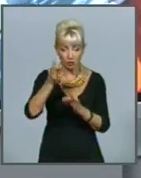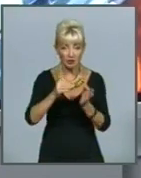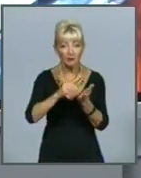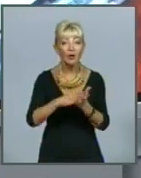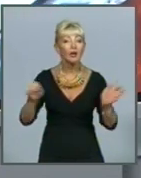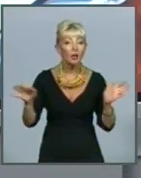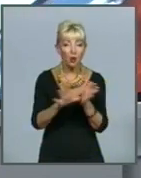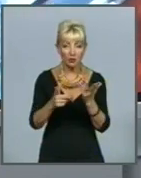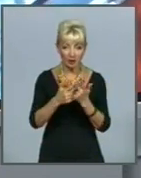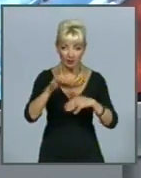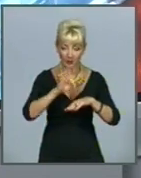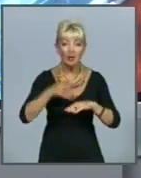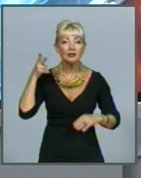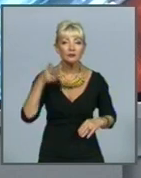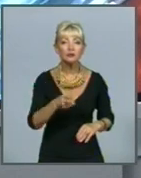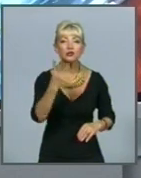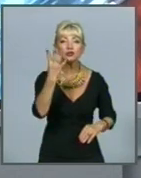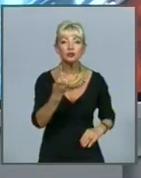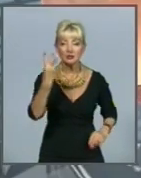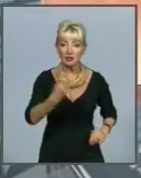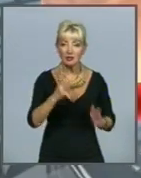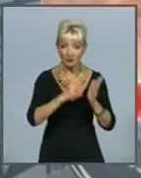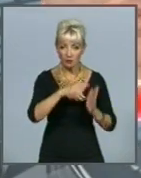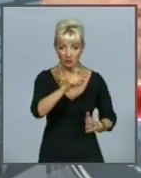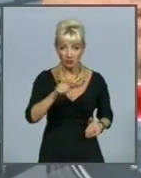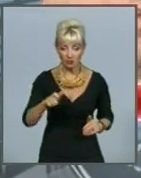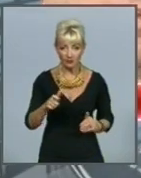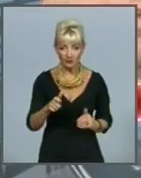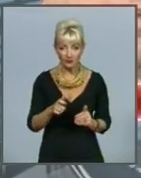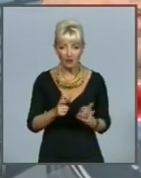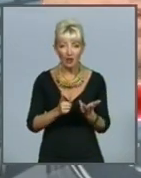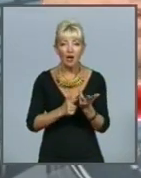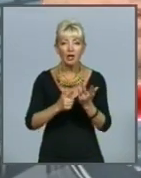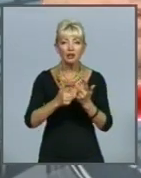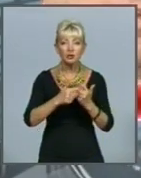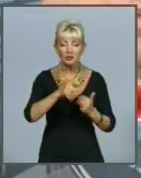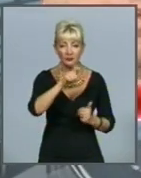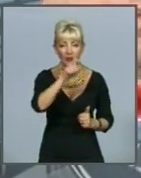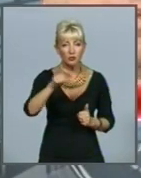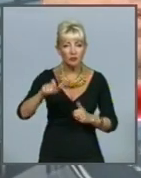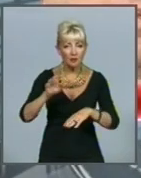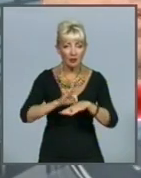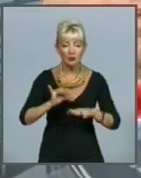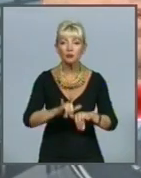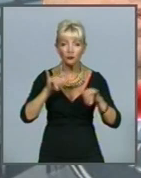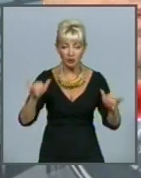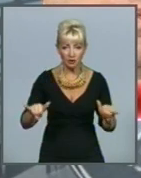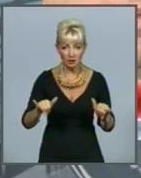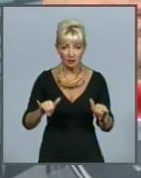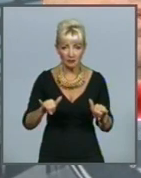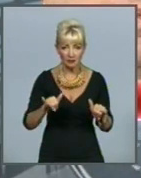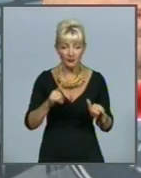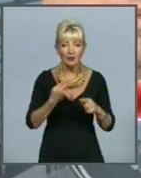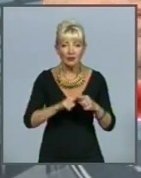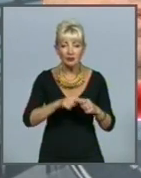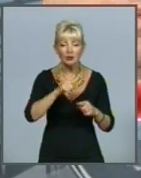– 2438 осіб. Кількість хворих постійно зростає. Крім загальної кількості людей, у яких